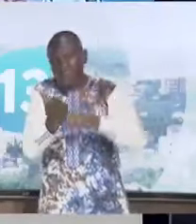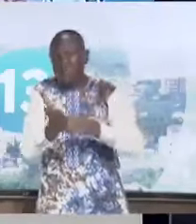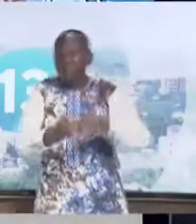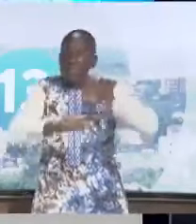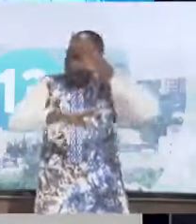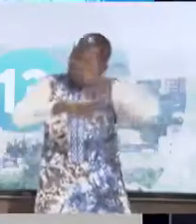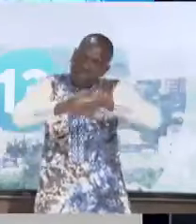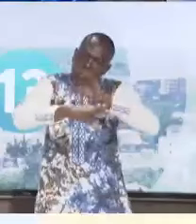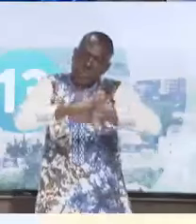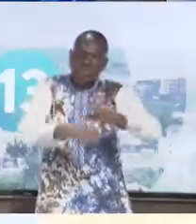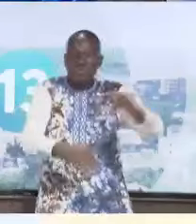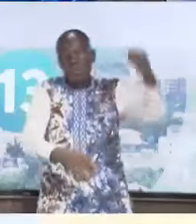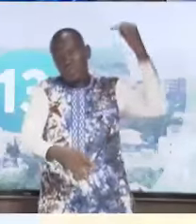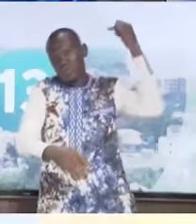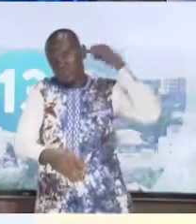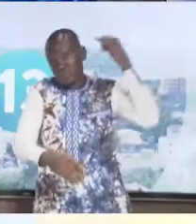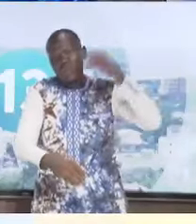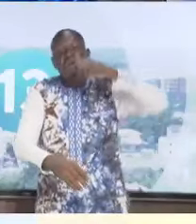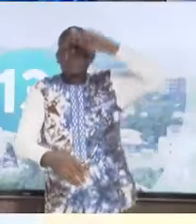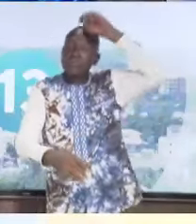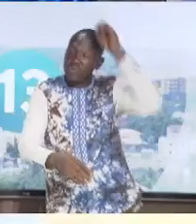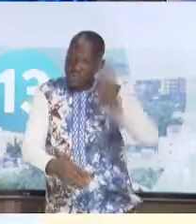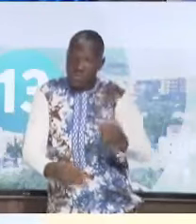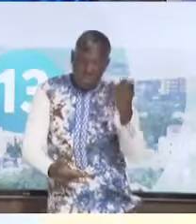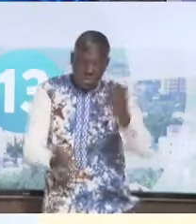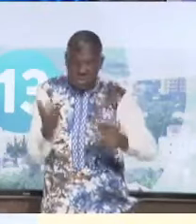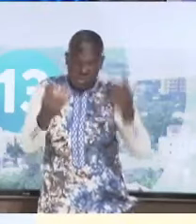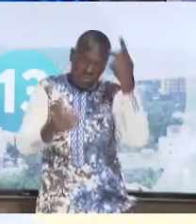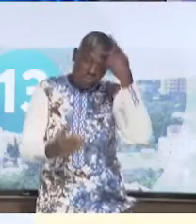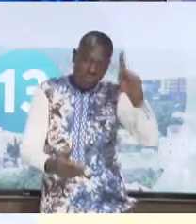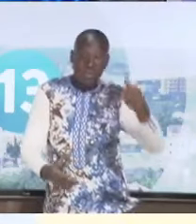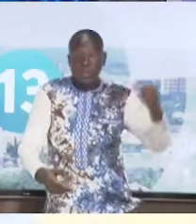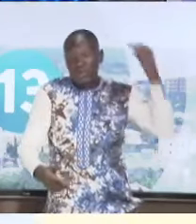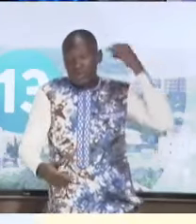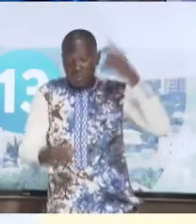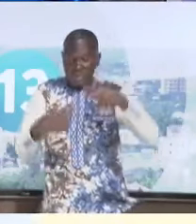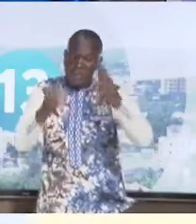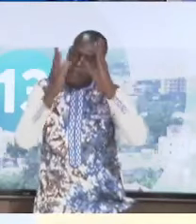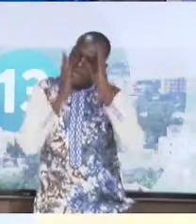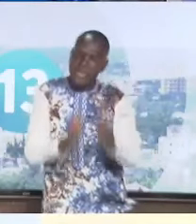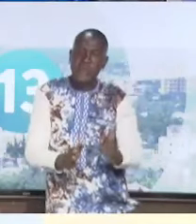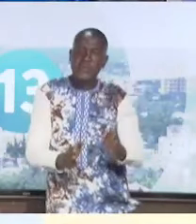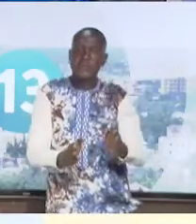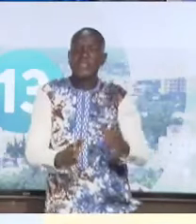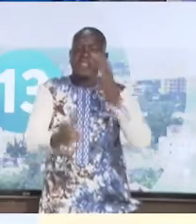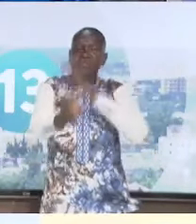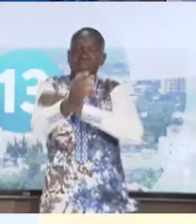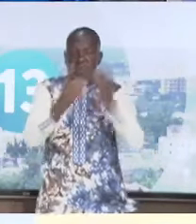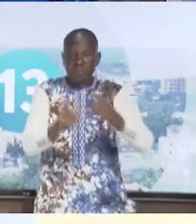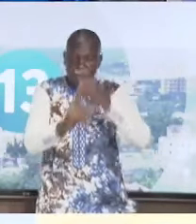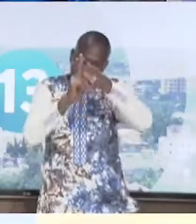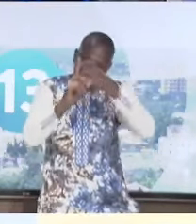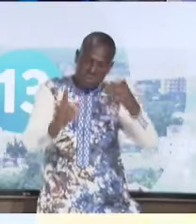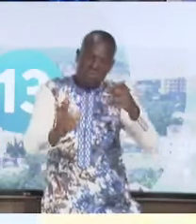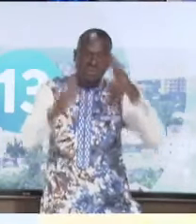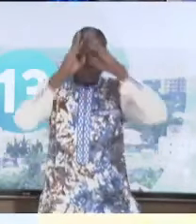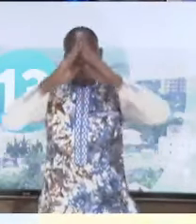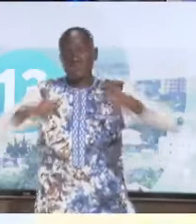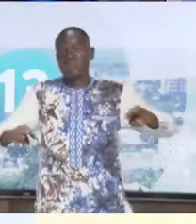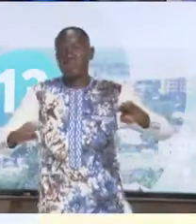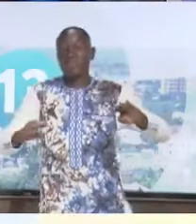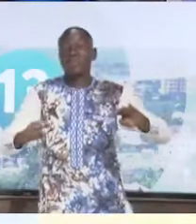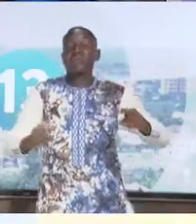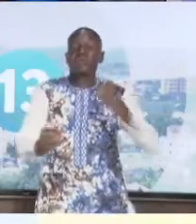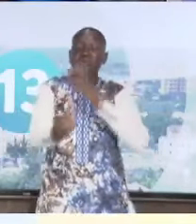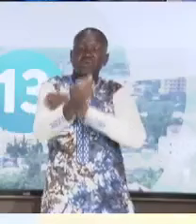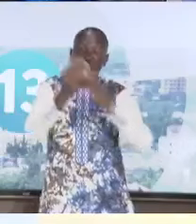sommes à l'écoute. Nous avons cette obligation-là en tant que service public d'être à l'écoute de nos clients. Donc nous avons renforcé les dispositifs en agence. Nous avons renforcé